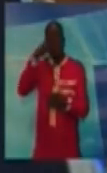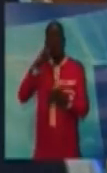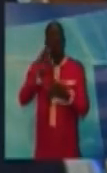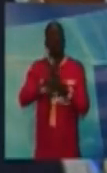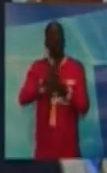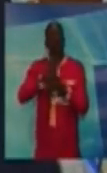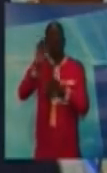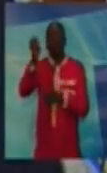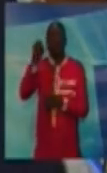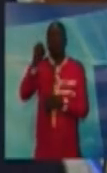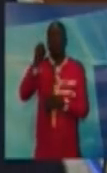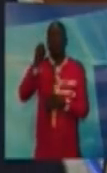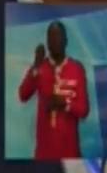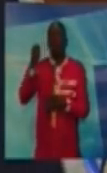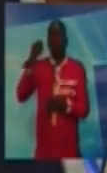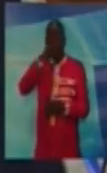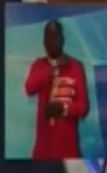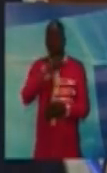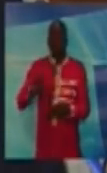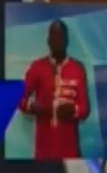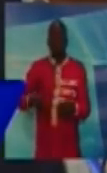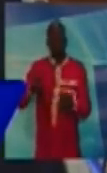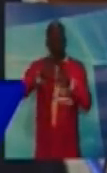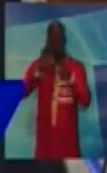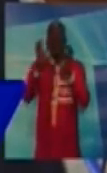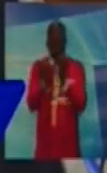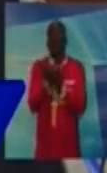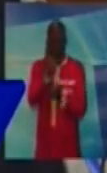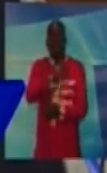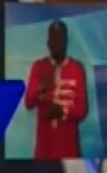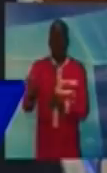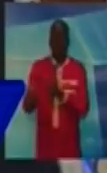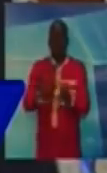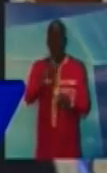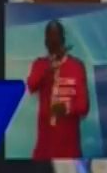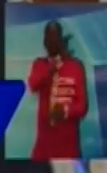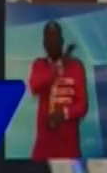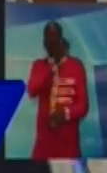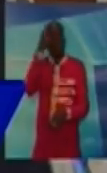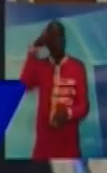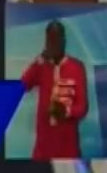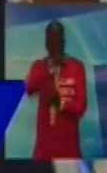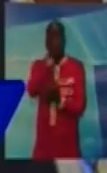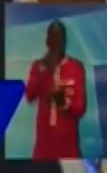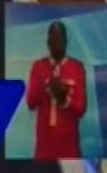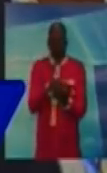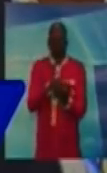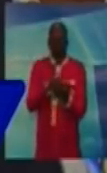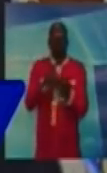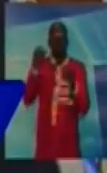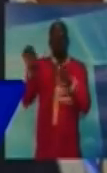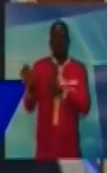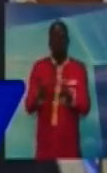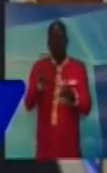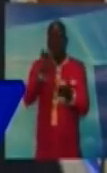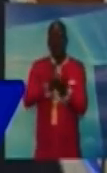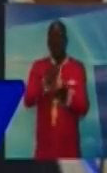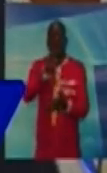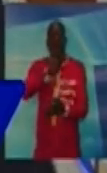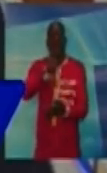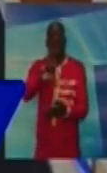Et l'ambition du maire de la commune de Ouagadougou, c'est de faire de notre capitale une smart city. Et faire de Ouagadougou une smart